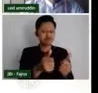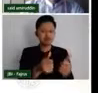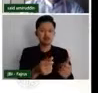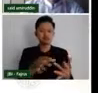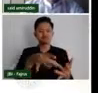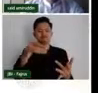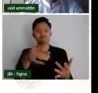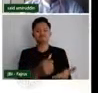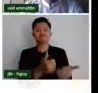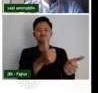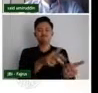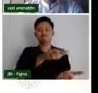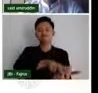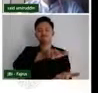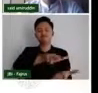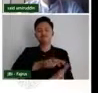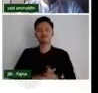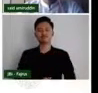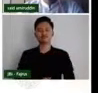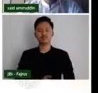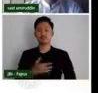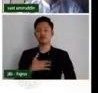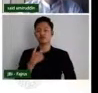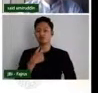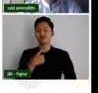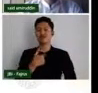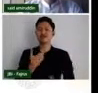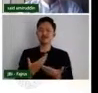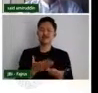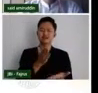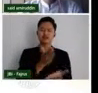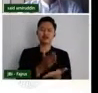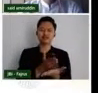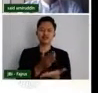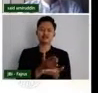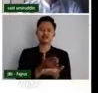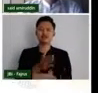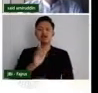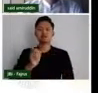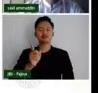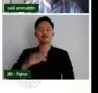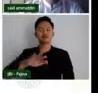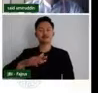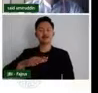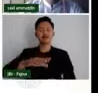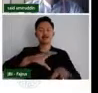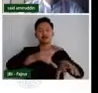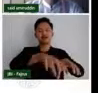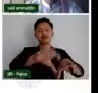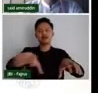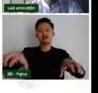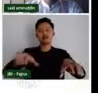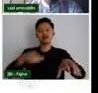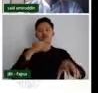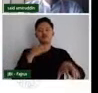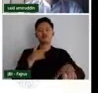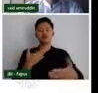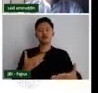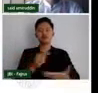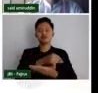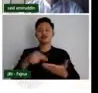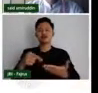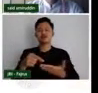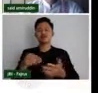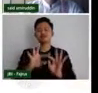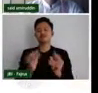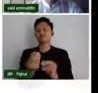Yang itu mungkin menurut saya agak sedikit terbatas juga, karena kadang-kadang setiap daerah itu hanya memiliki beberapa sekolah yang inklusi, sementara siswa-siswa